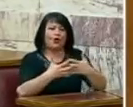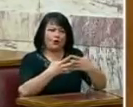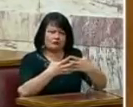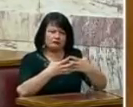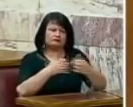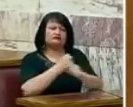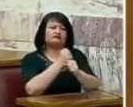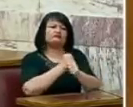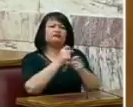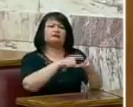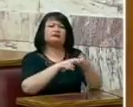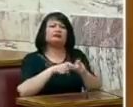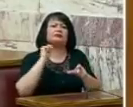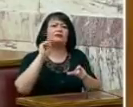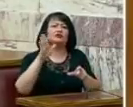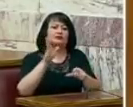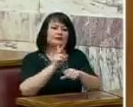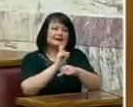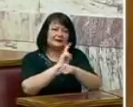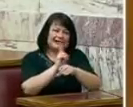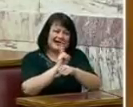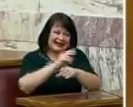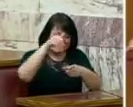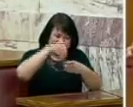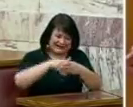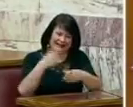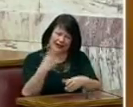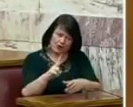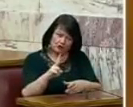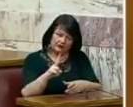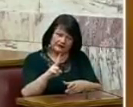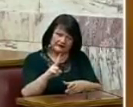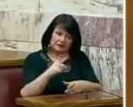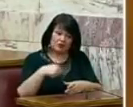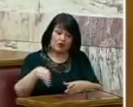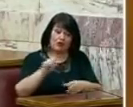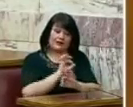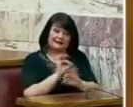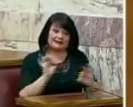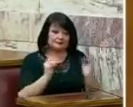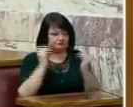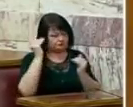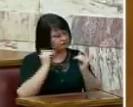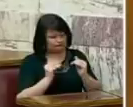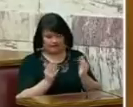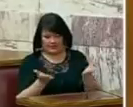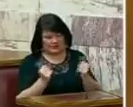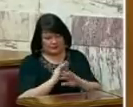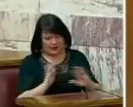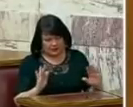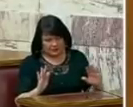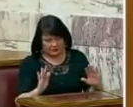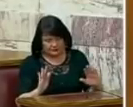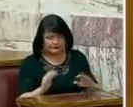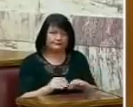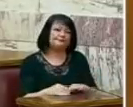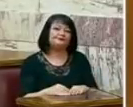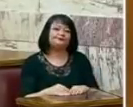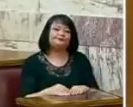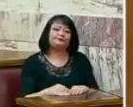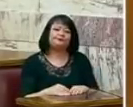σε εσωτερικό της έγγραφο που δεν αμφισβητείται από κανέναν, δεν αμφισβητείται από κανέναν, βγάζει